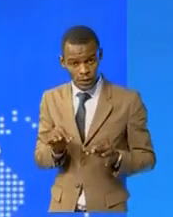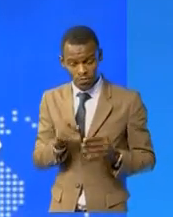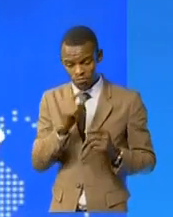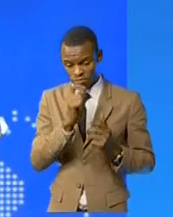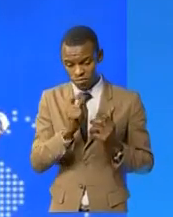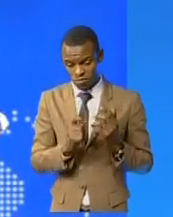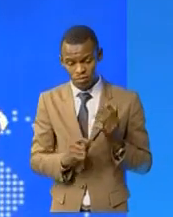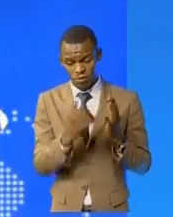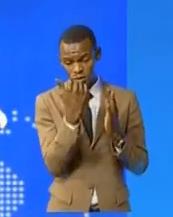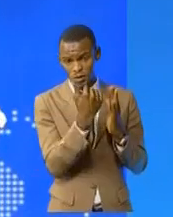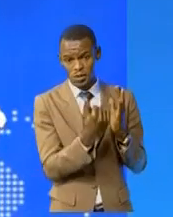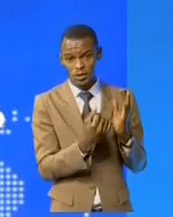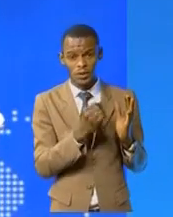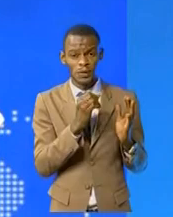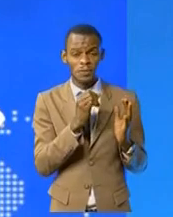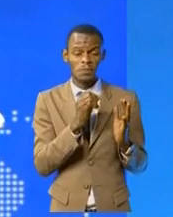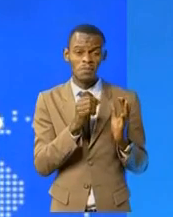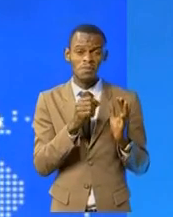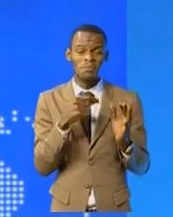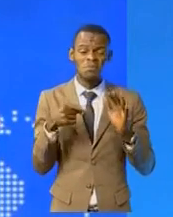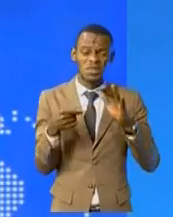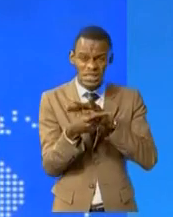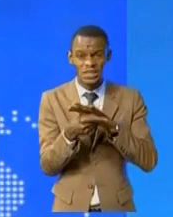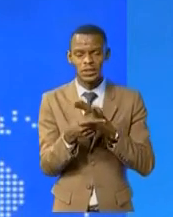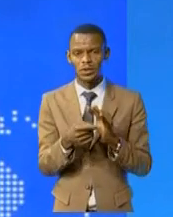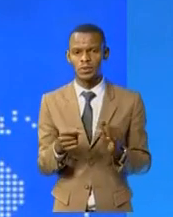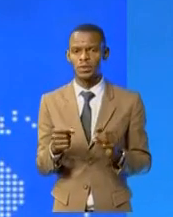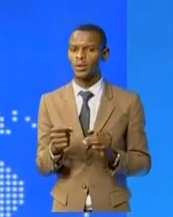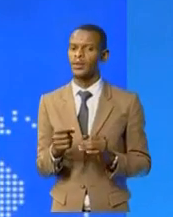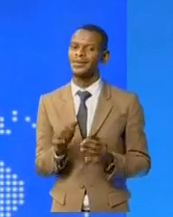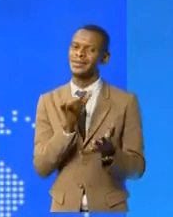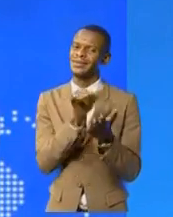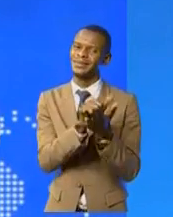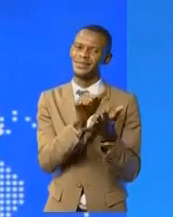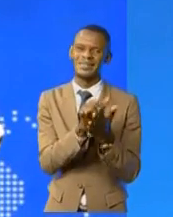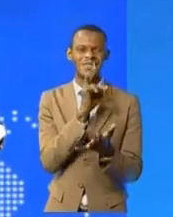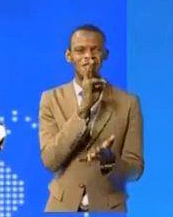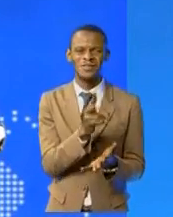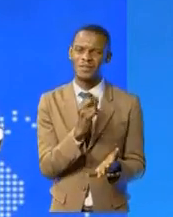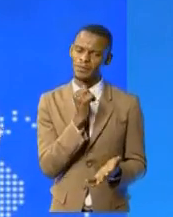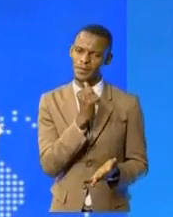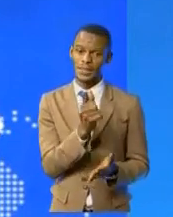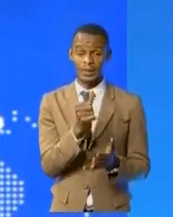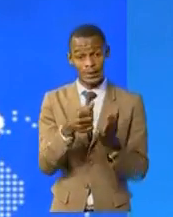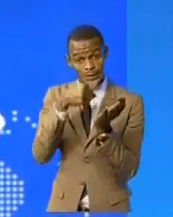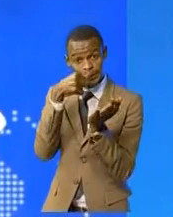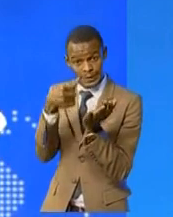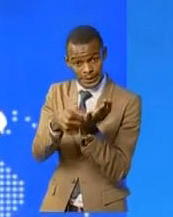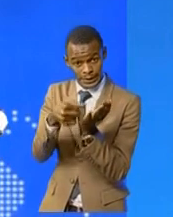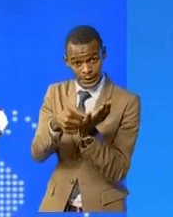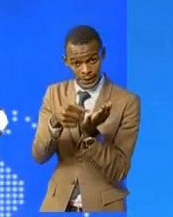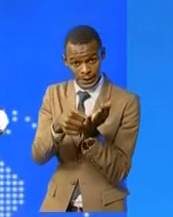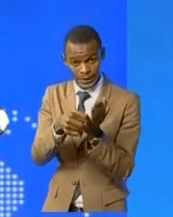ce ministère, Gérard Mokango, a lors d'un point de presse éclairé l'opinion au nom du ministre des tutelles